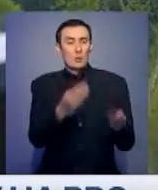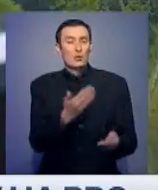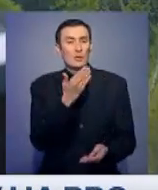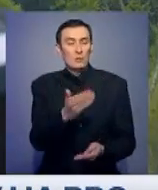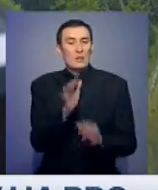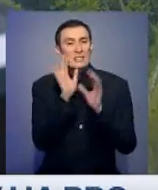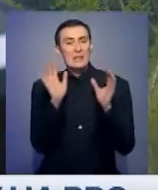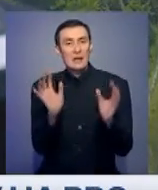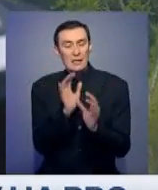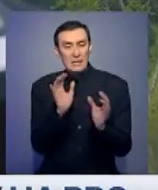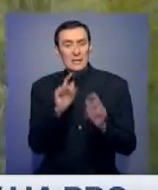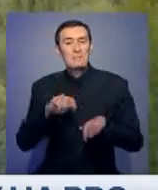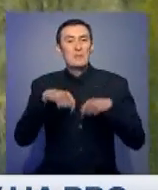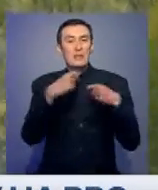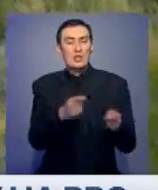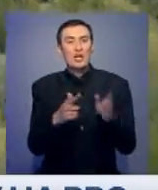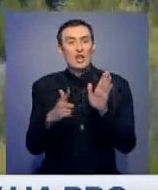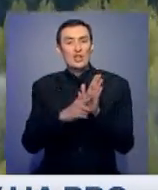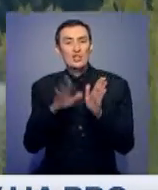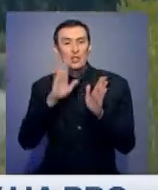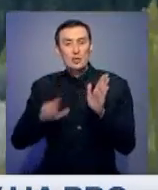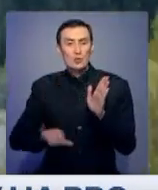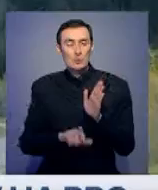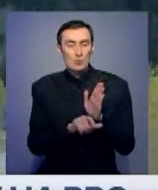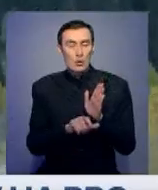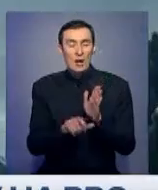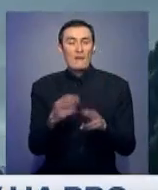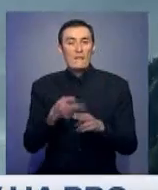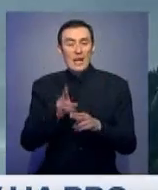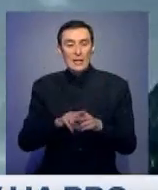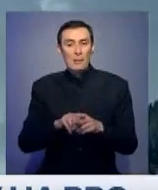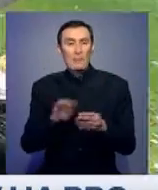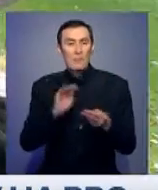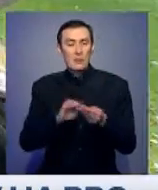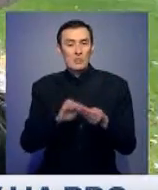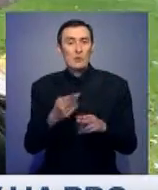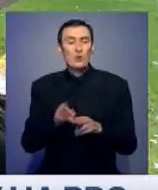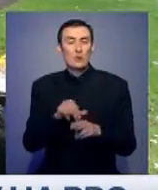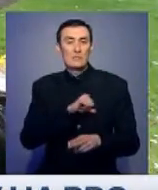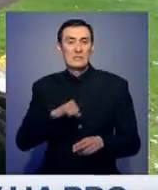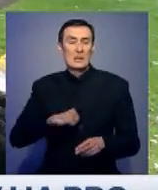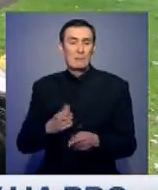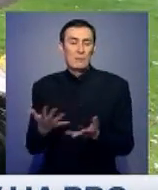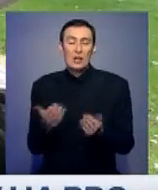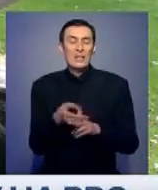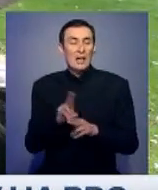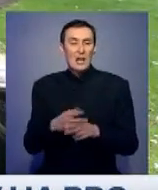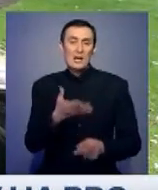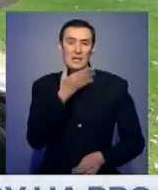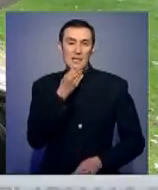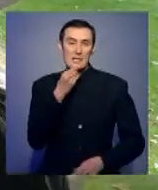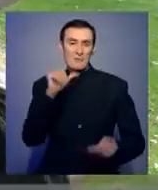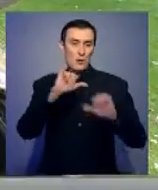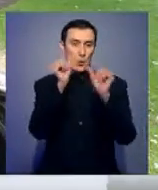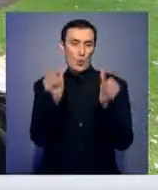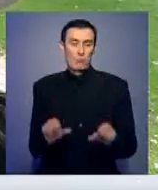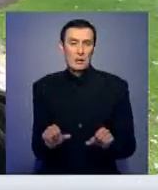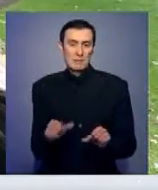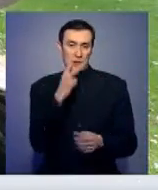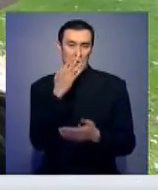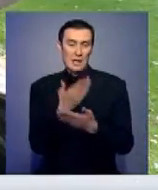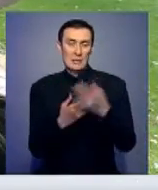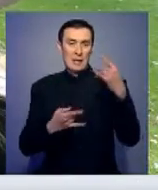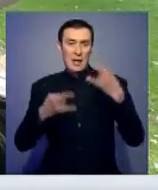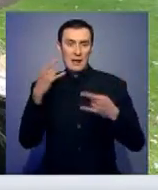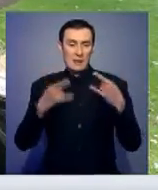ответственность сохранения и передачи жильцу потомкам в том же виде, в котором получил. Мне кажется, это очень красивый образ, который красиво работает на экране и